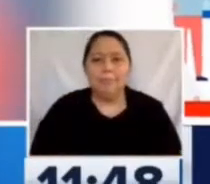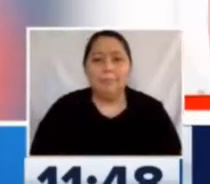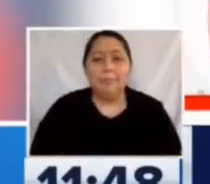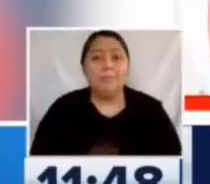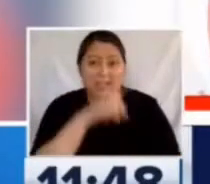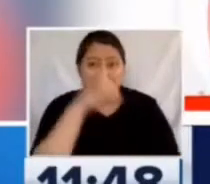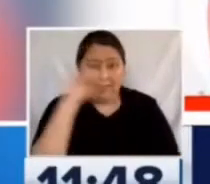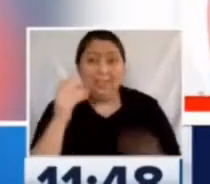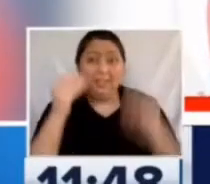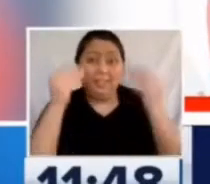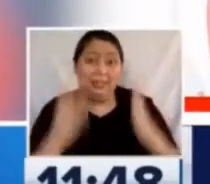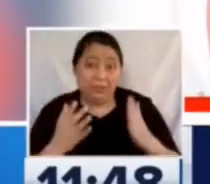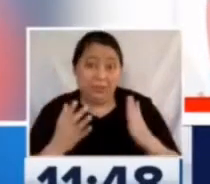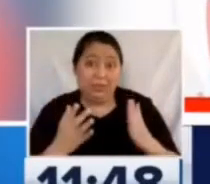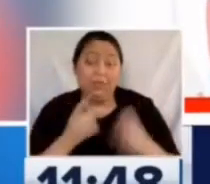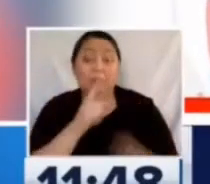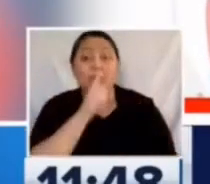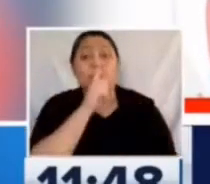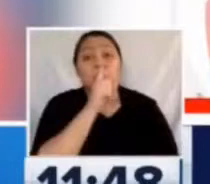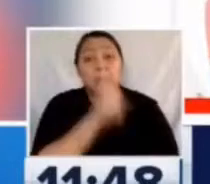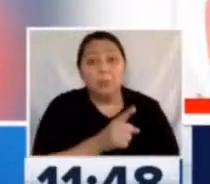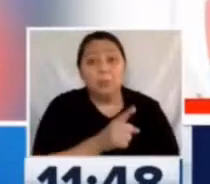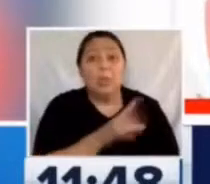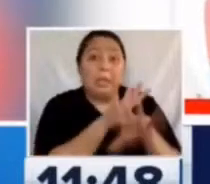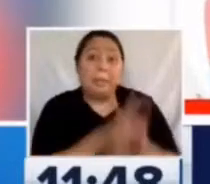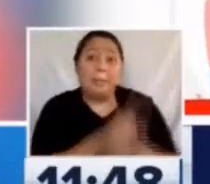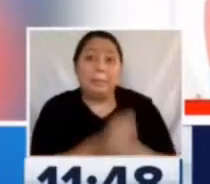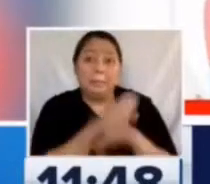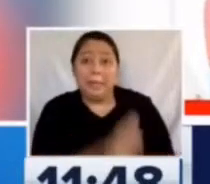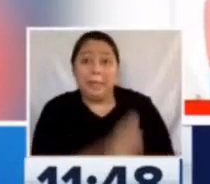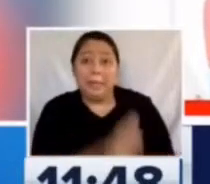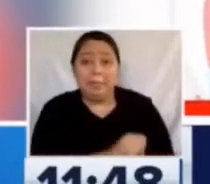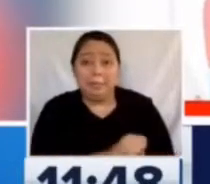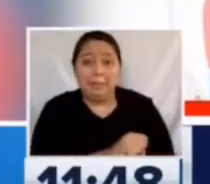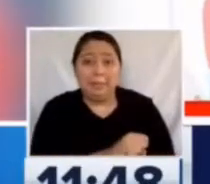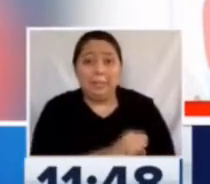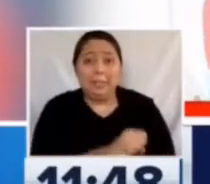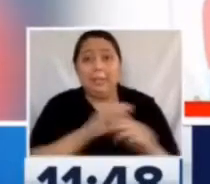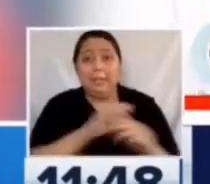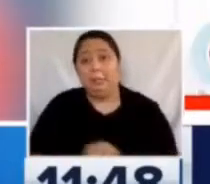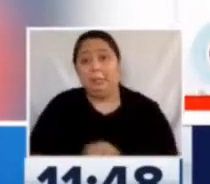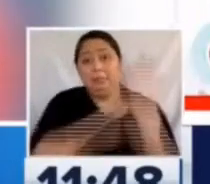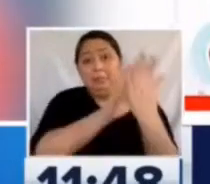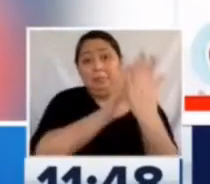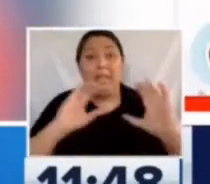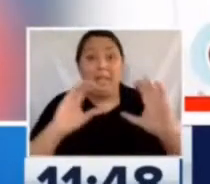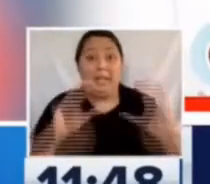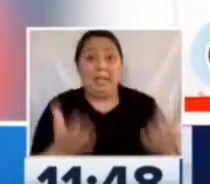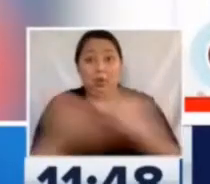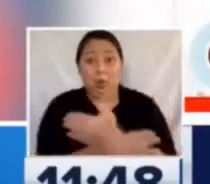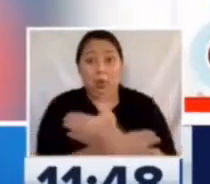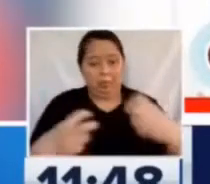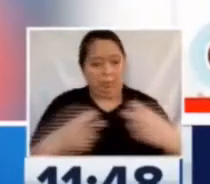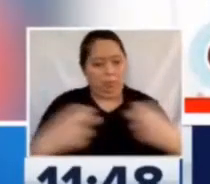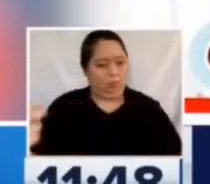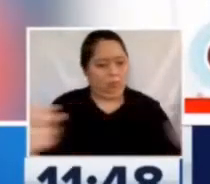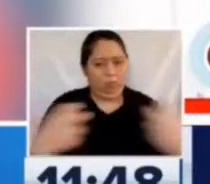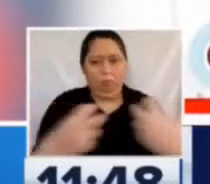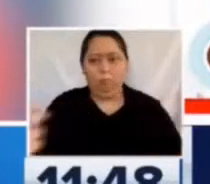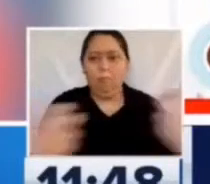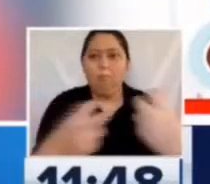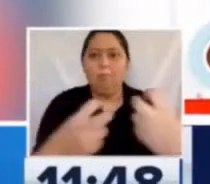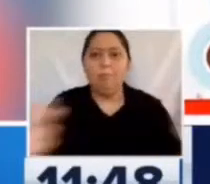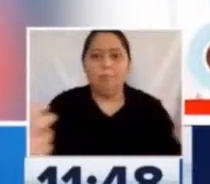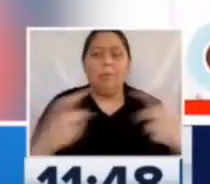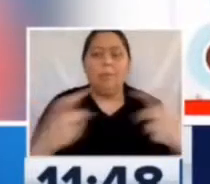pamahalaang lungsod ng Taguig para sa ganun magamit natin sa wastong paraan yung oras na meron tayo. So yung isa nating programa, no, it's